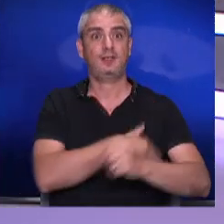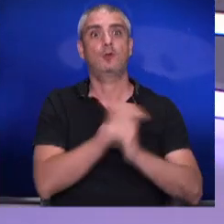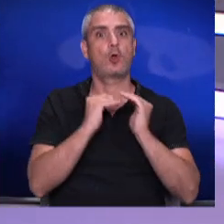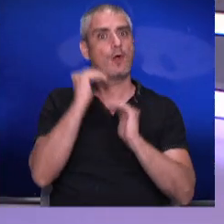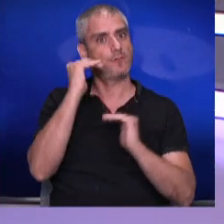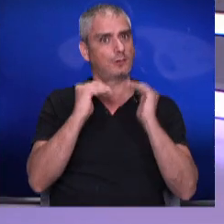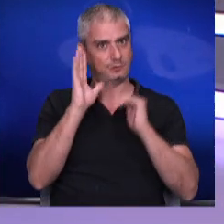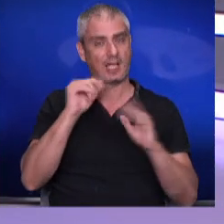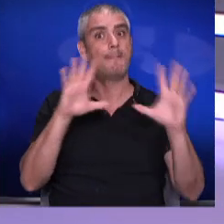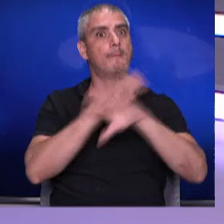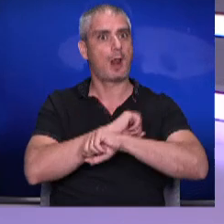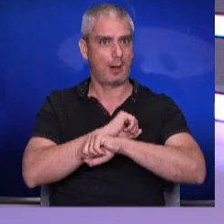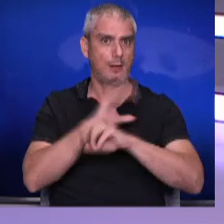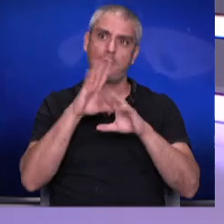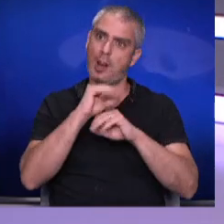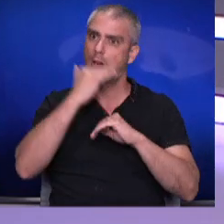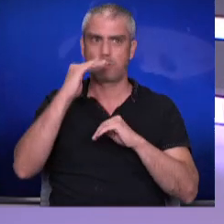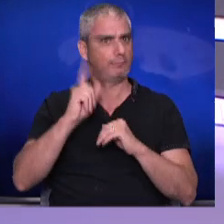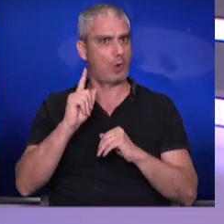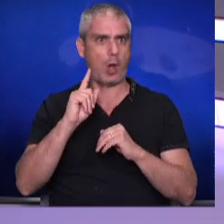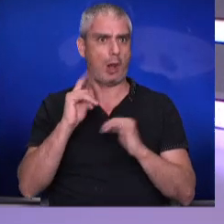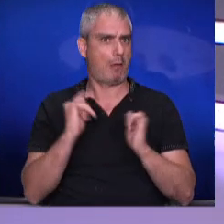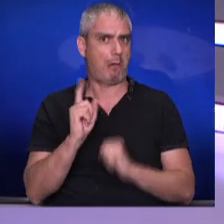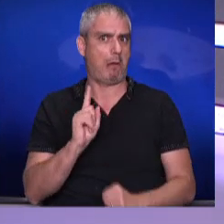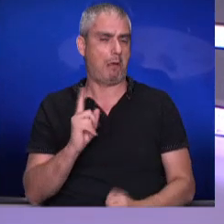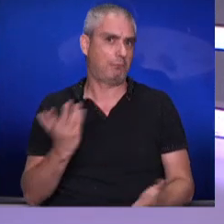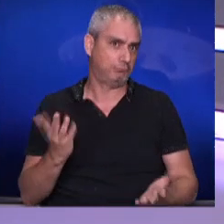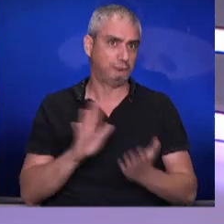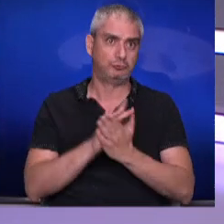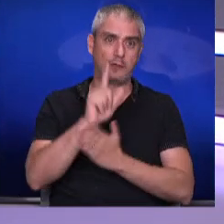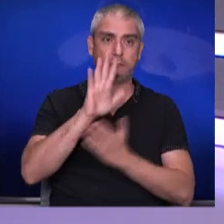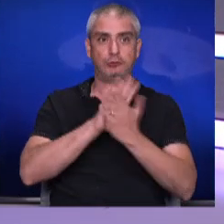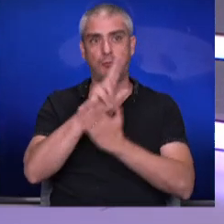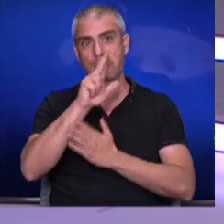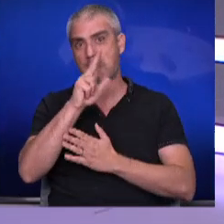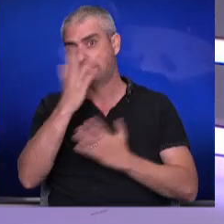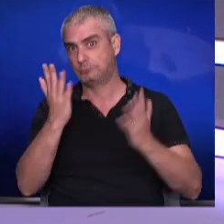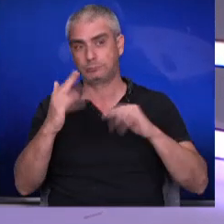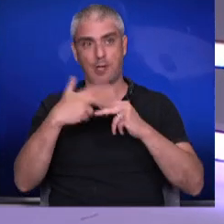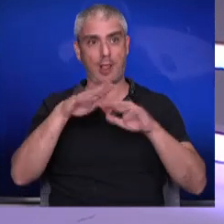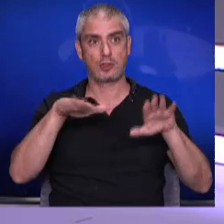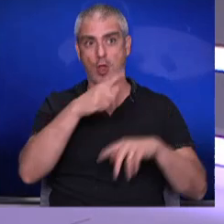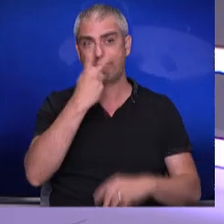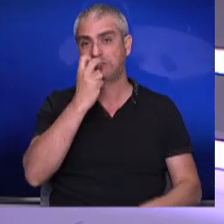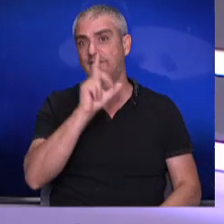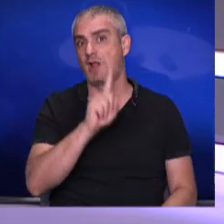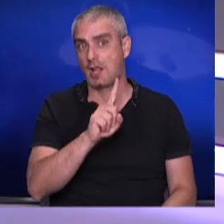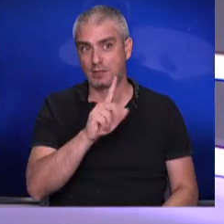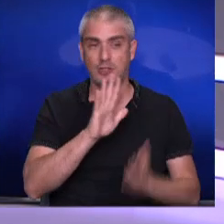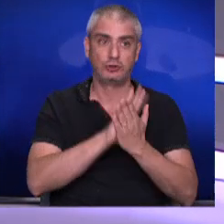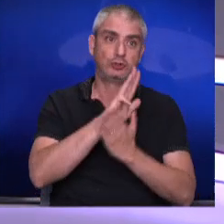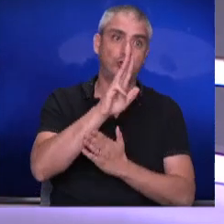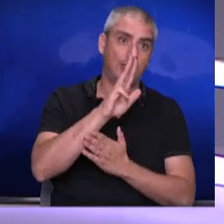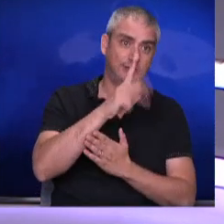יחסית, גם בלילות, הלילות בערים לא כאלה קרים. 17-18 מעלות, לאורך מישור החוף 21-19